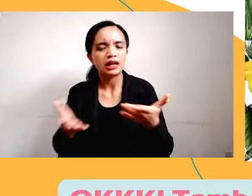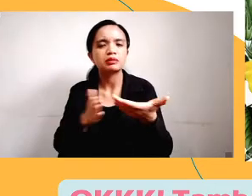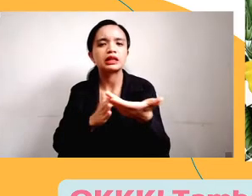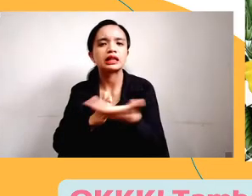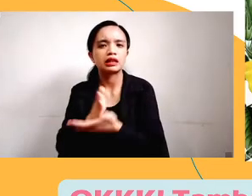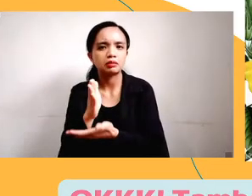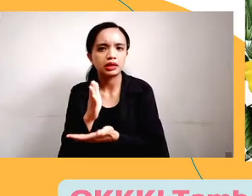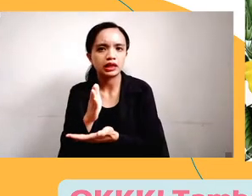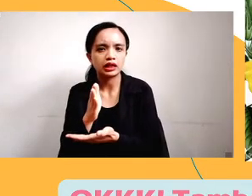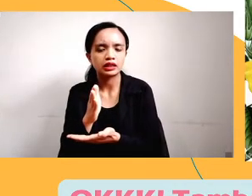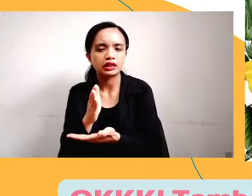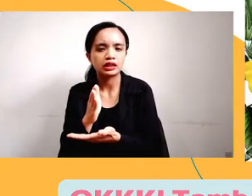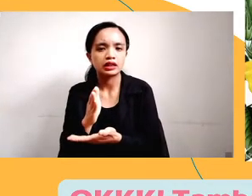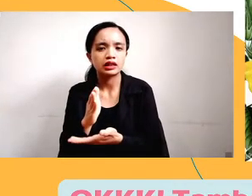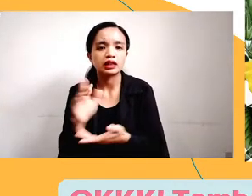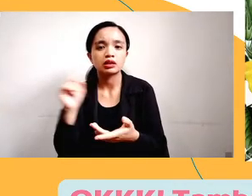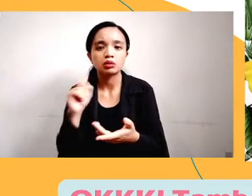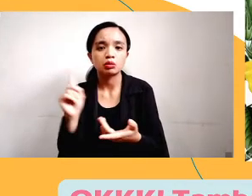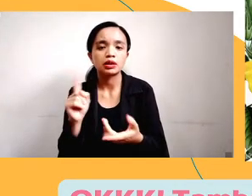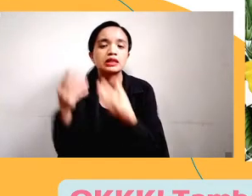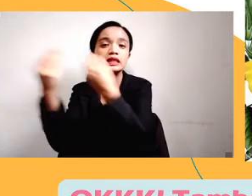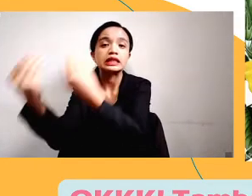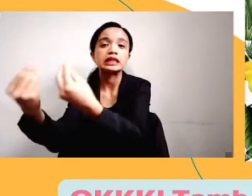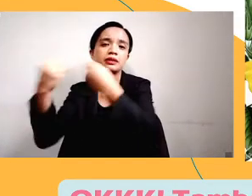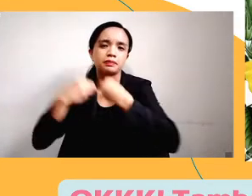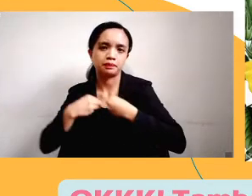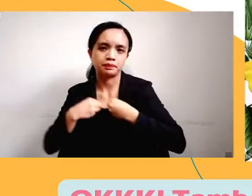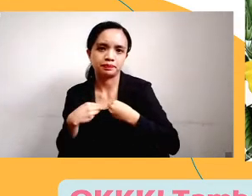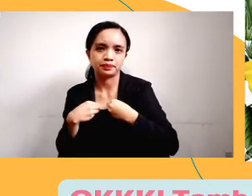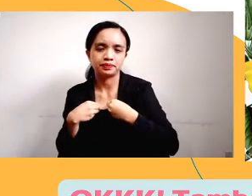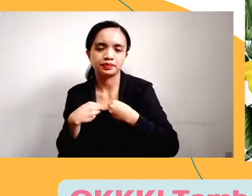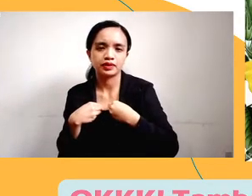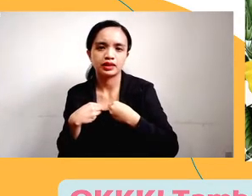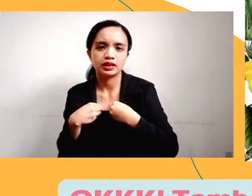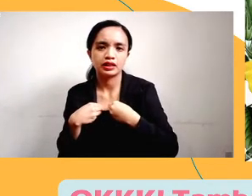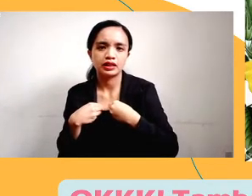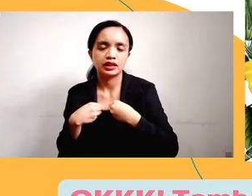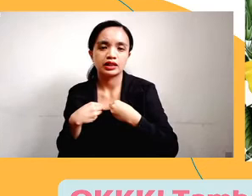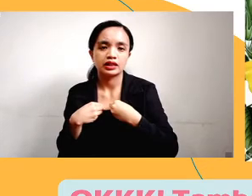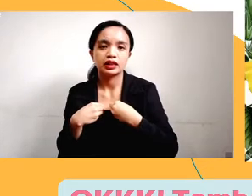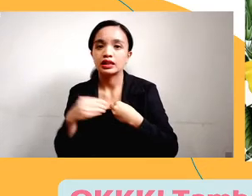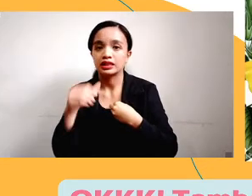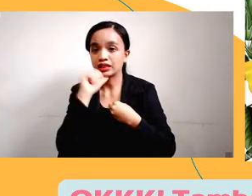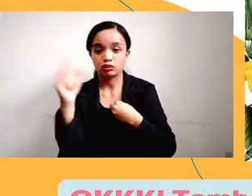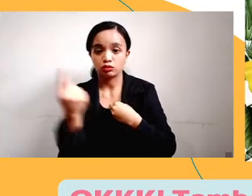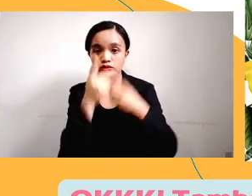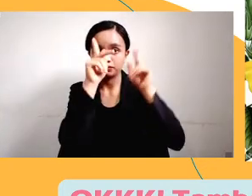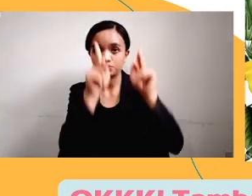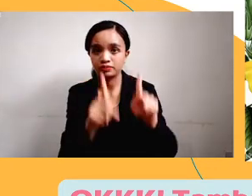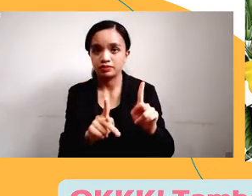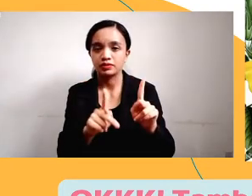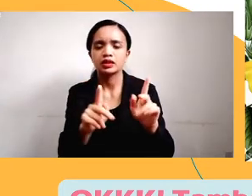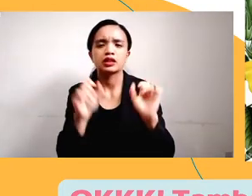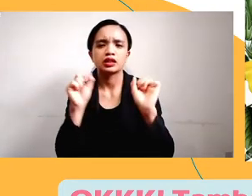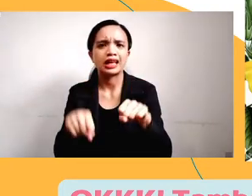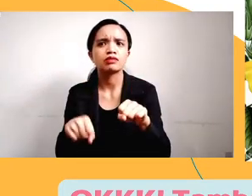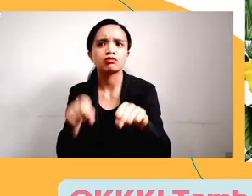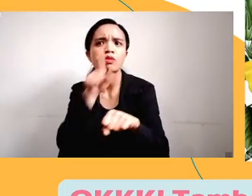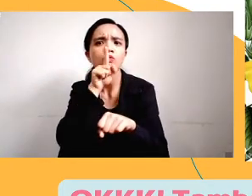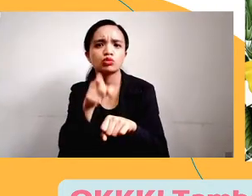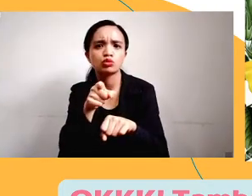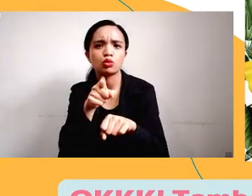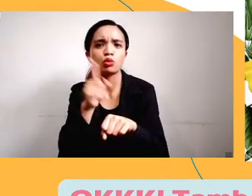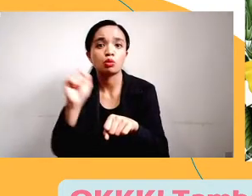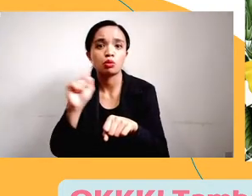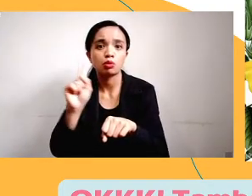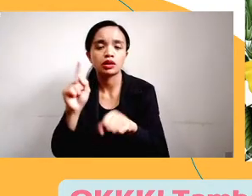na iginagawad sa atin, bilang kabataan, bilang tao, ay mas masisiguro natin ang ating